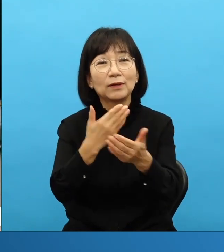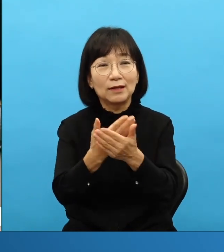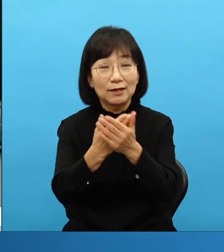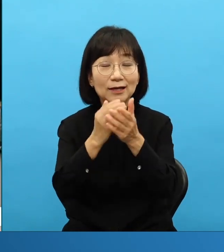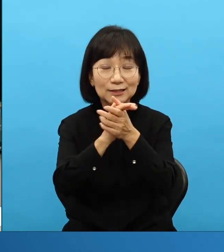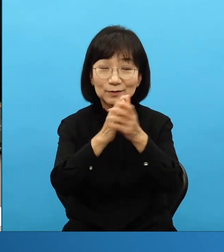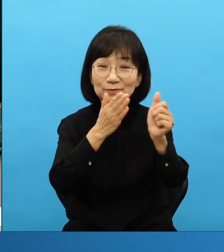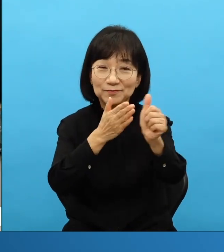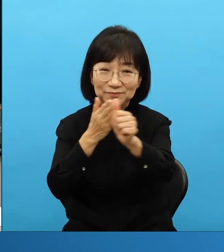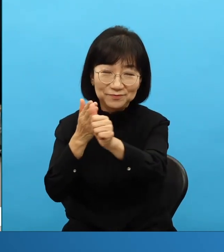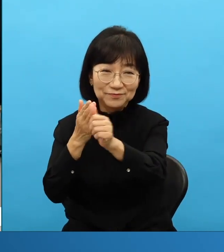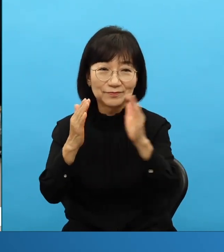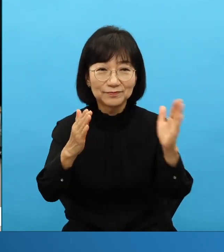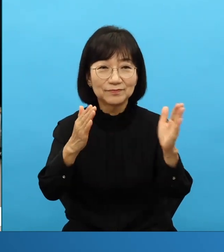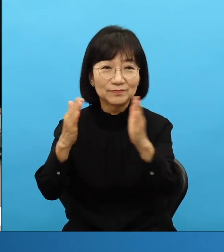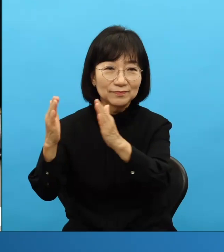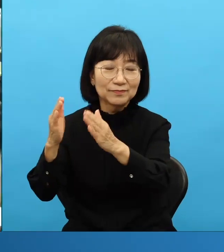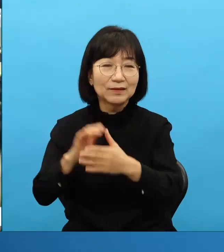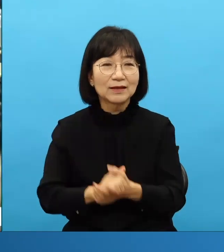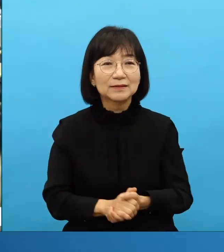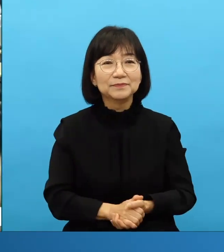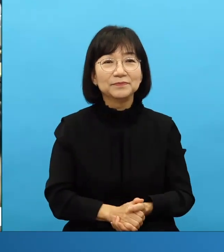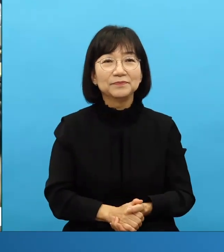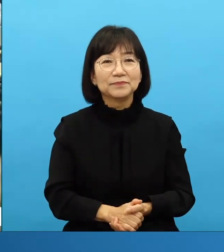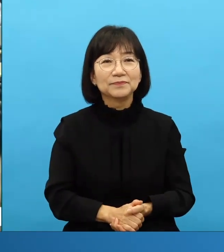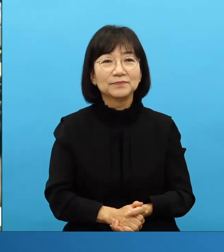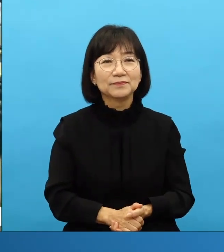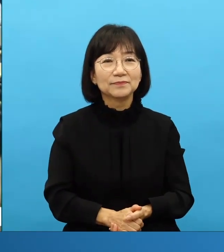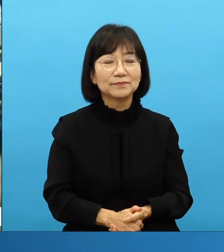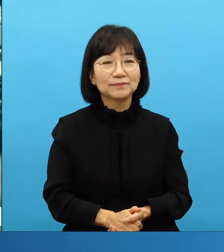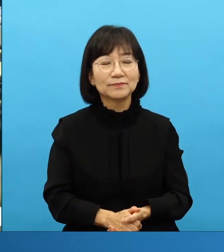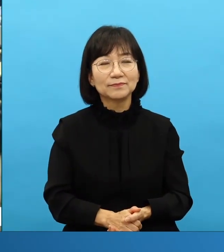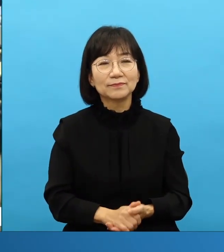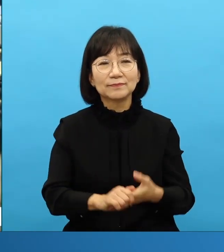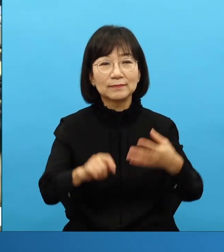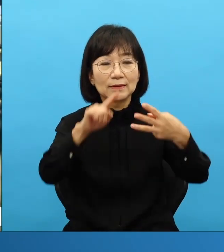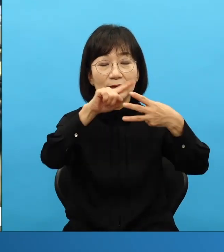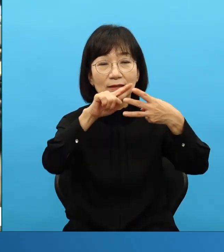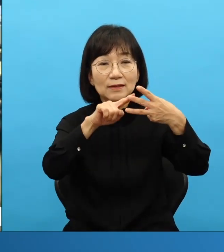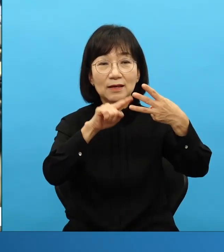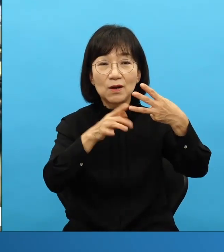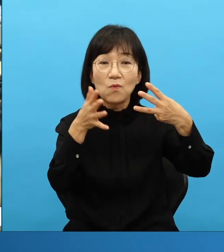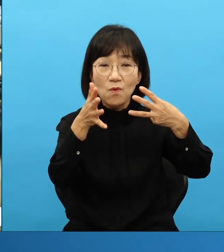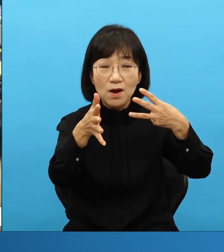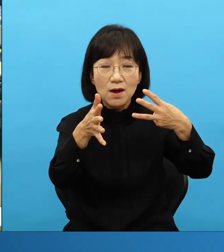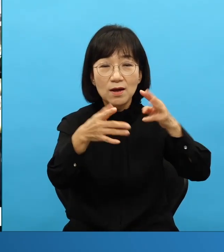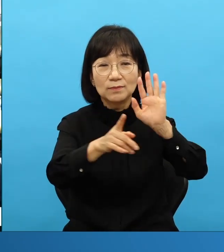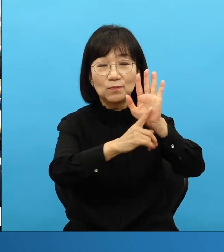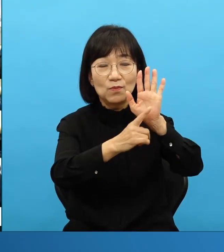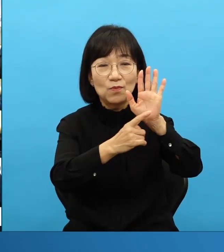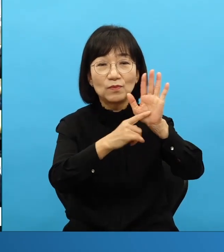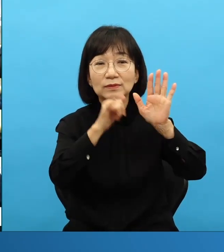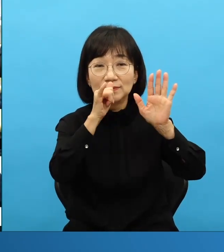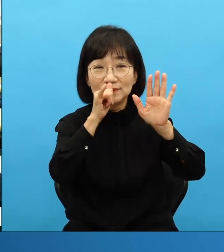학부 신학과, 연구원 목회학과, 해외통신연구원 목회학과를 모집합니다.